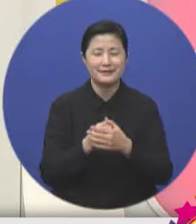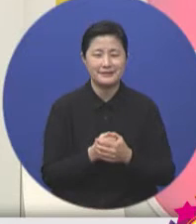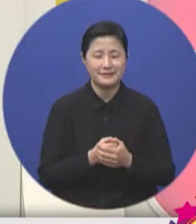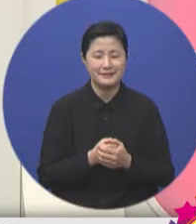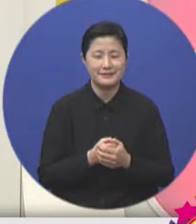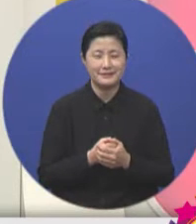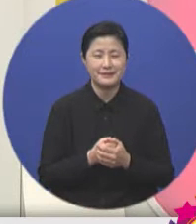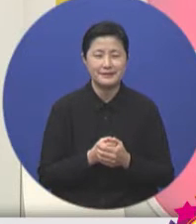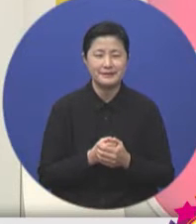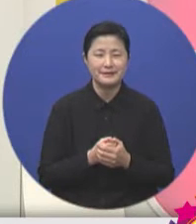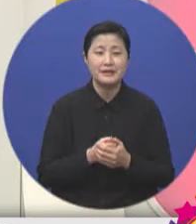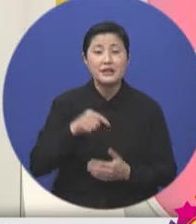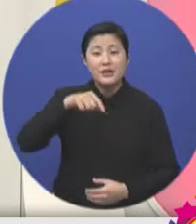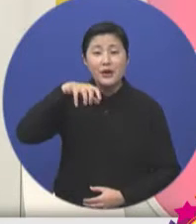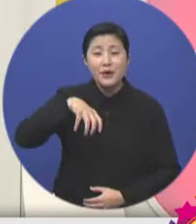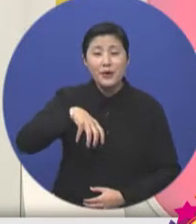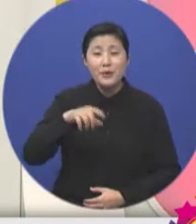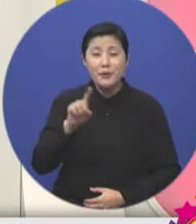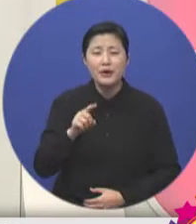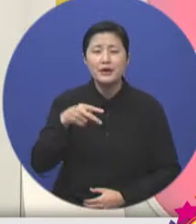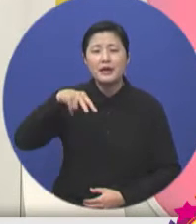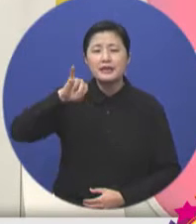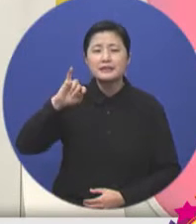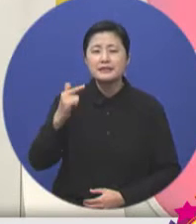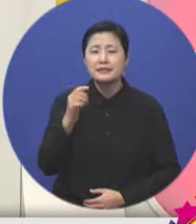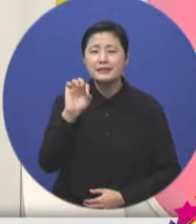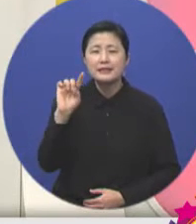예. 여기는 이제 신안군